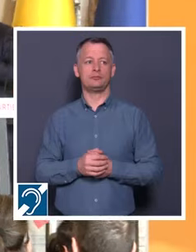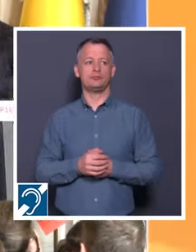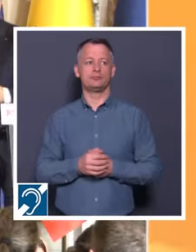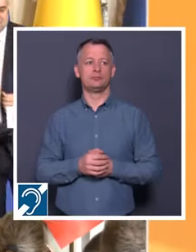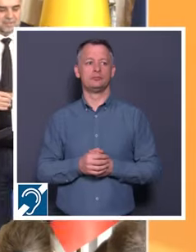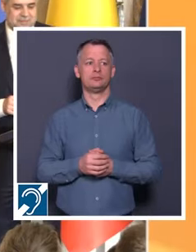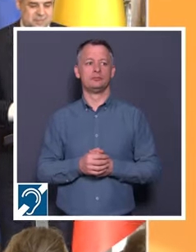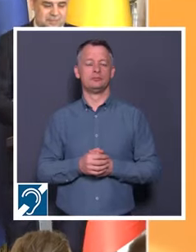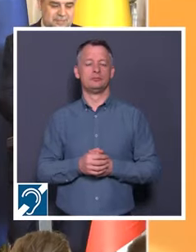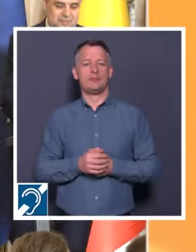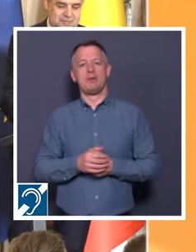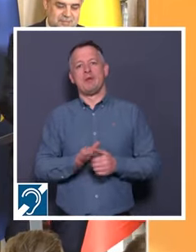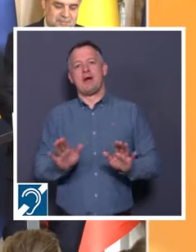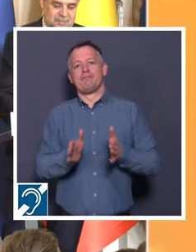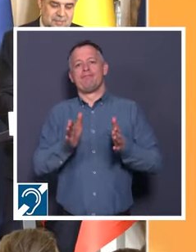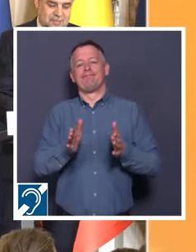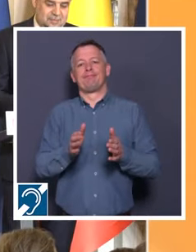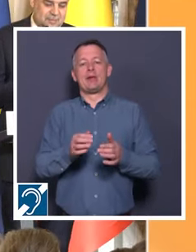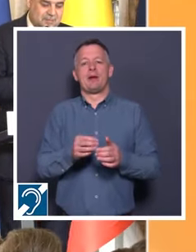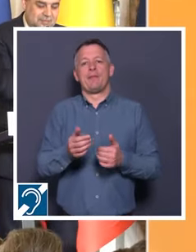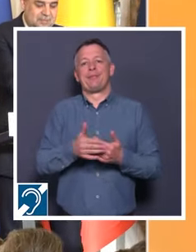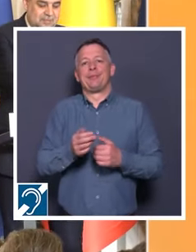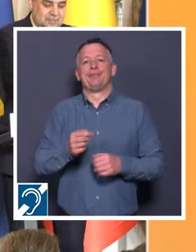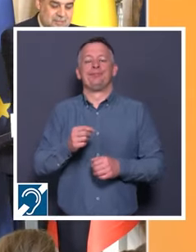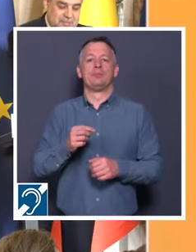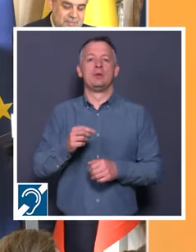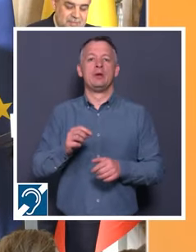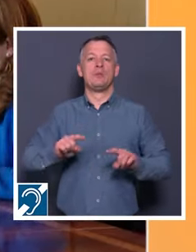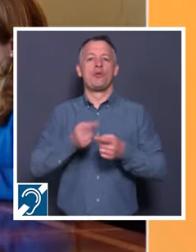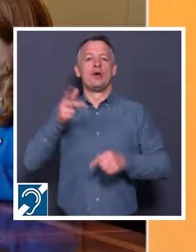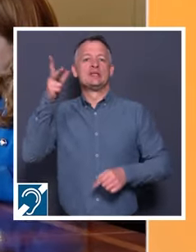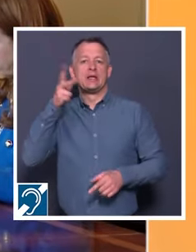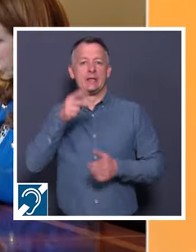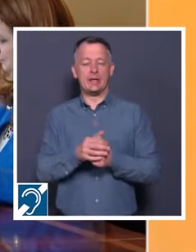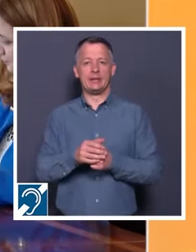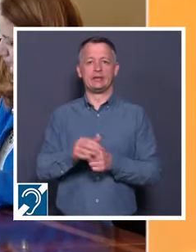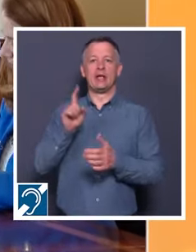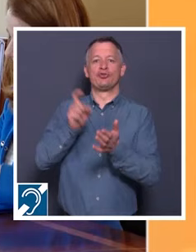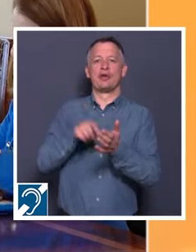Mă și bufunește râsul, știi că pare așa o chestie ideală, să le ceară politicienilor